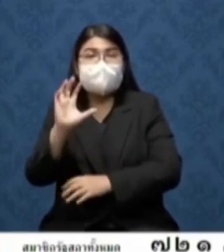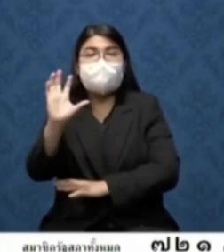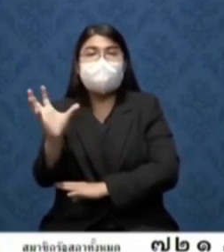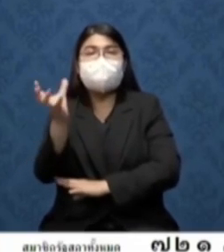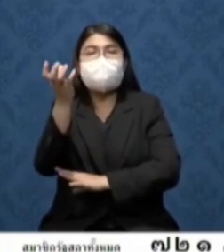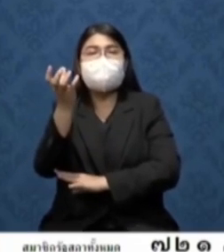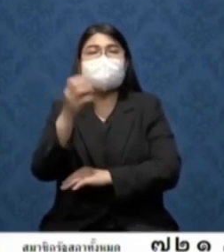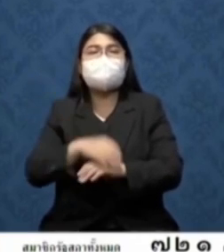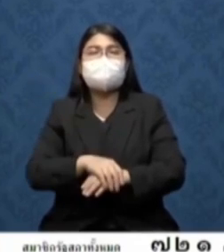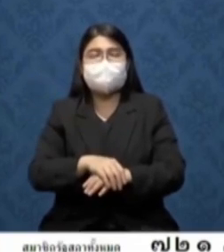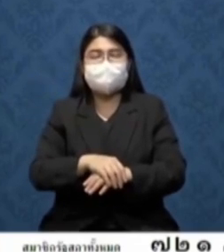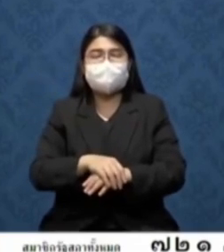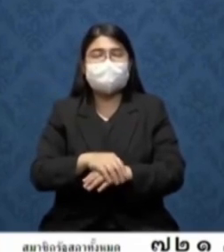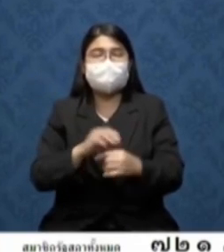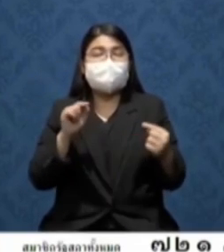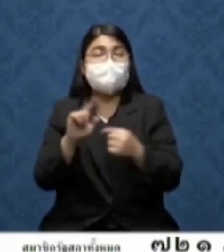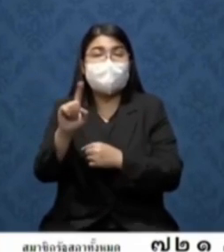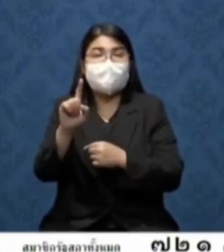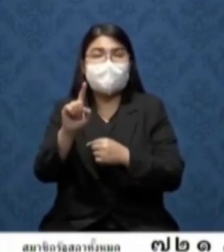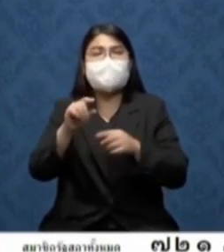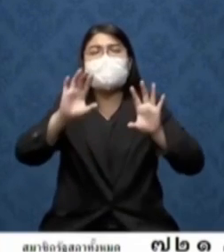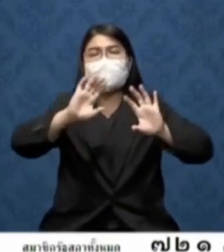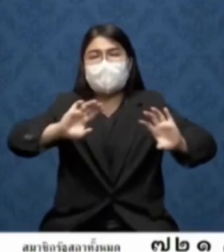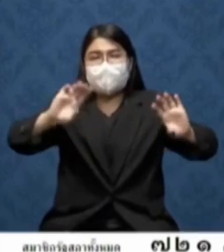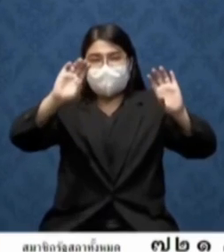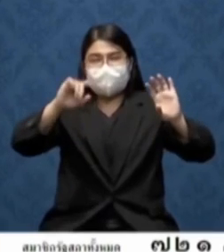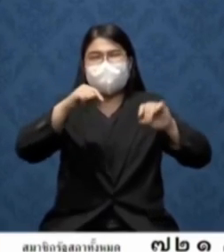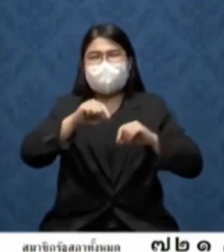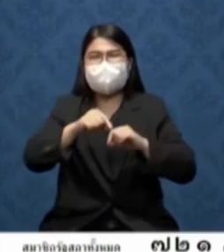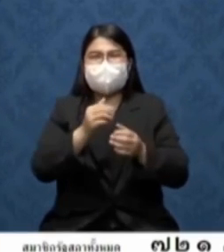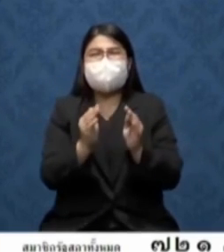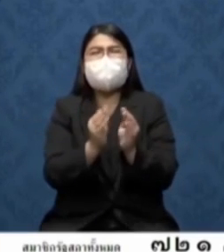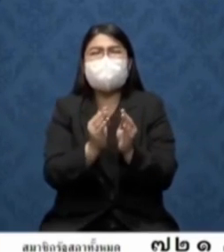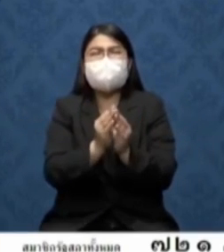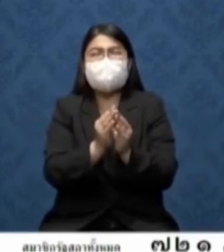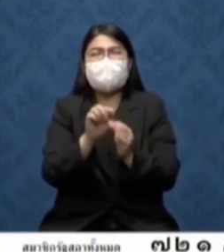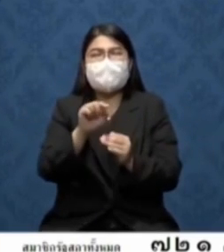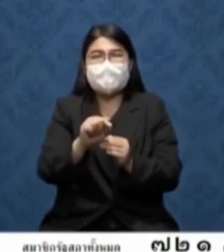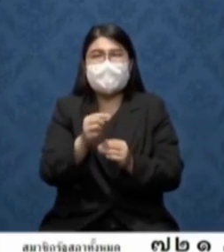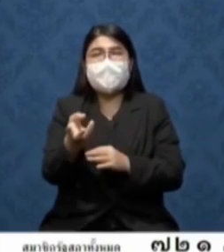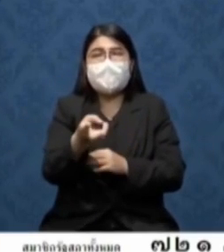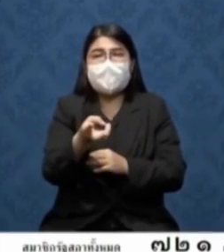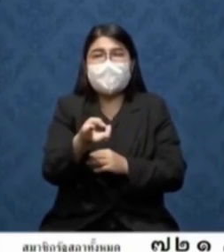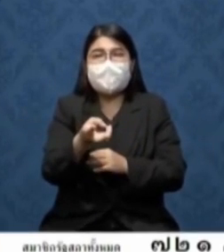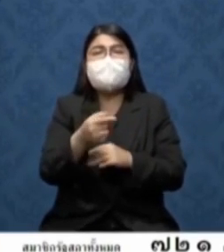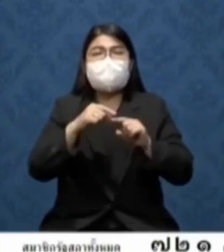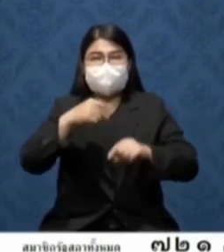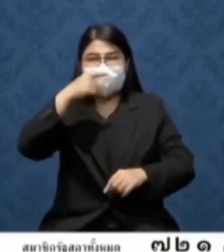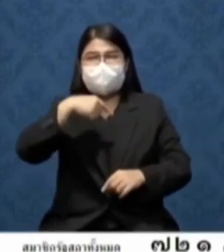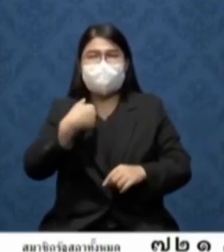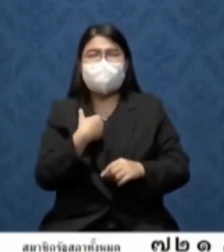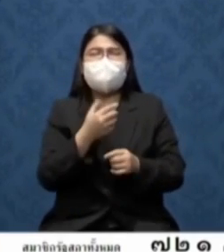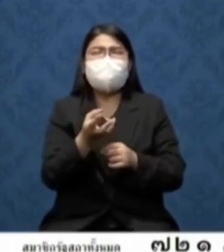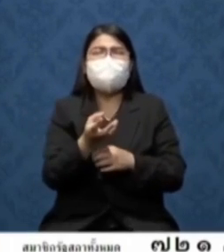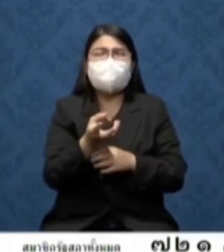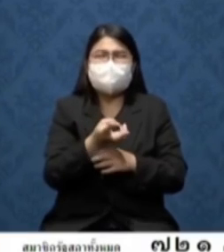ประสิทธิภาพรัฐกับท่านประธานเพราะคะแนนประสิทธิภาพภาครัฐของไทยซึ่งในปีปกติก็ไม่สูงอยู่แล้วในปีที่ผ่านม